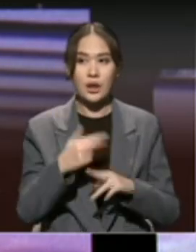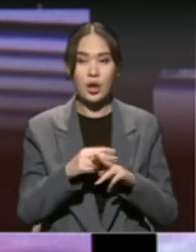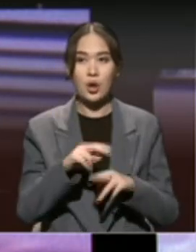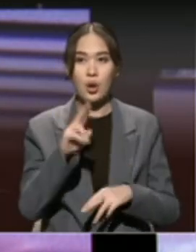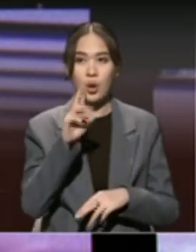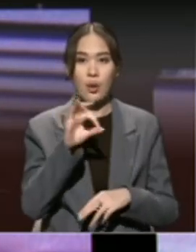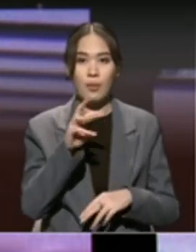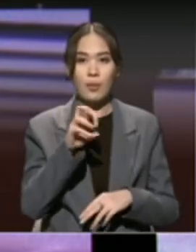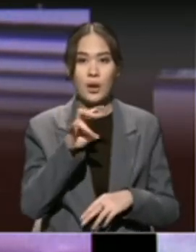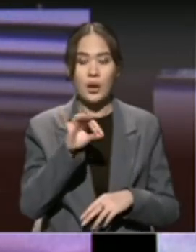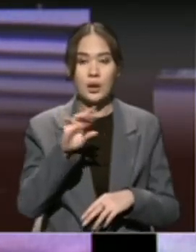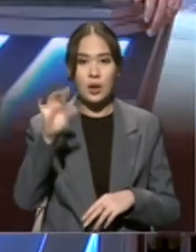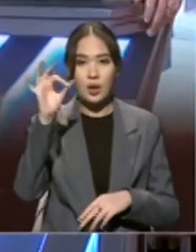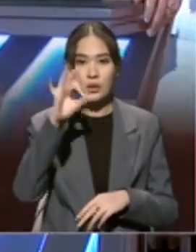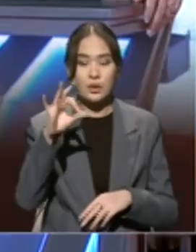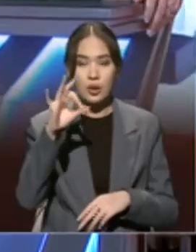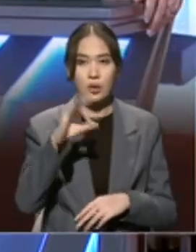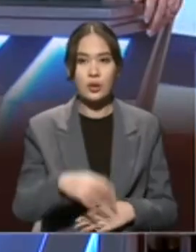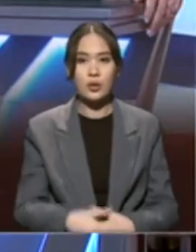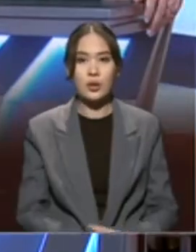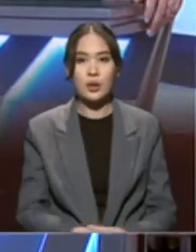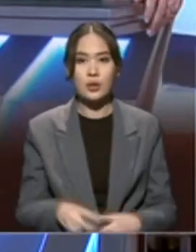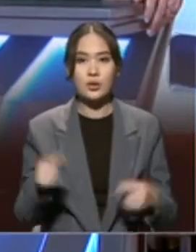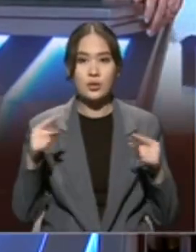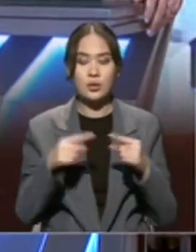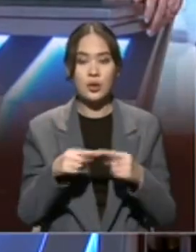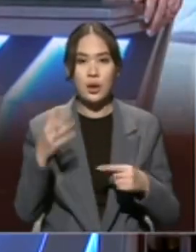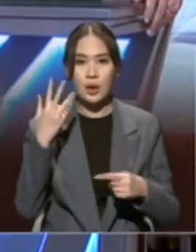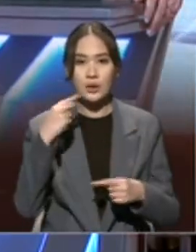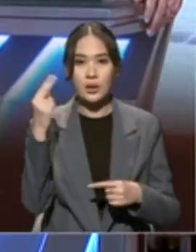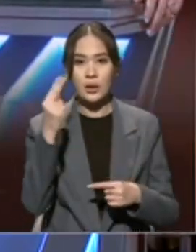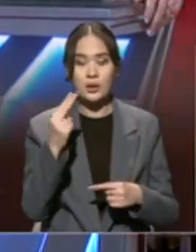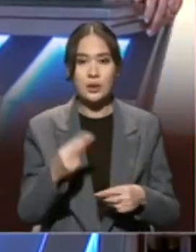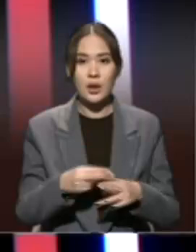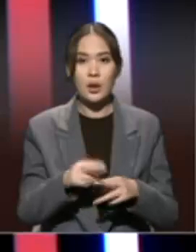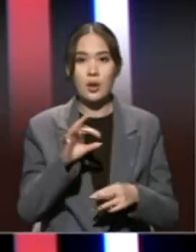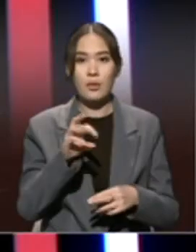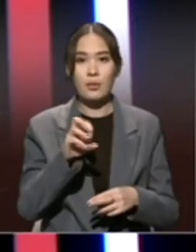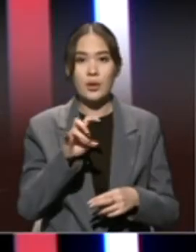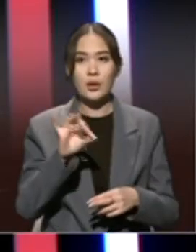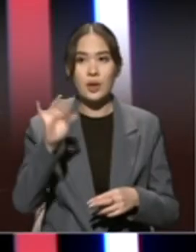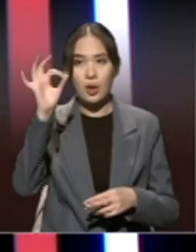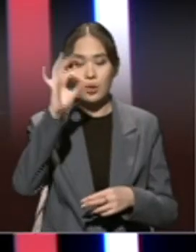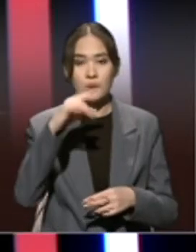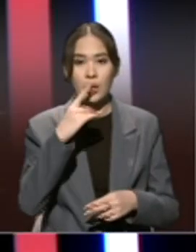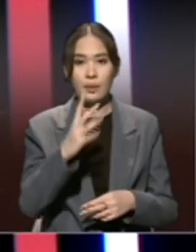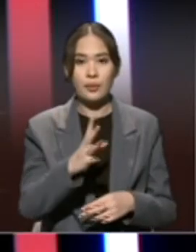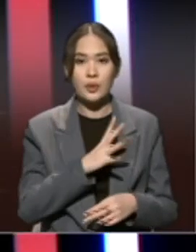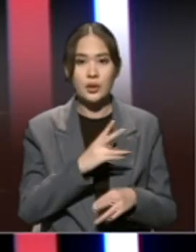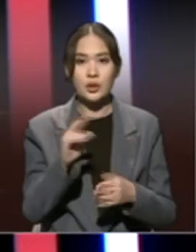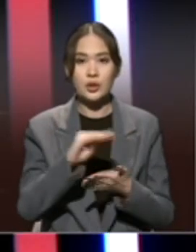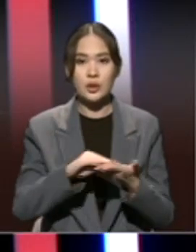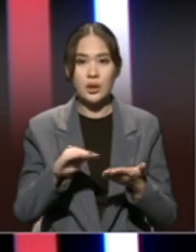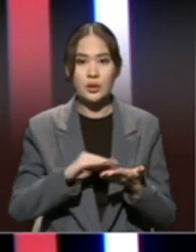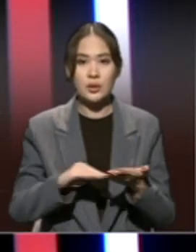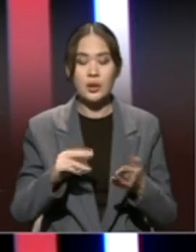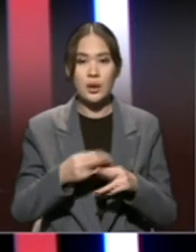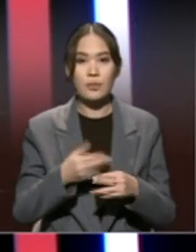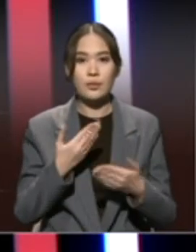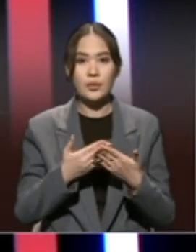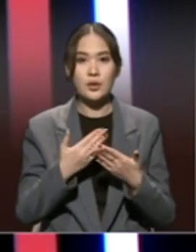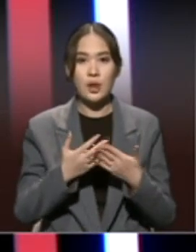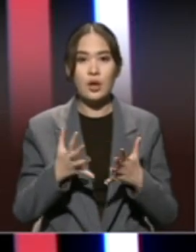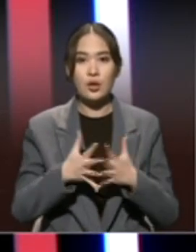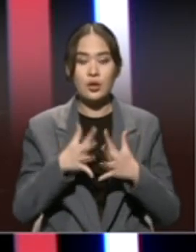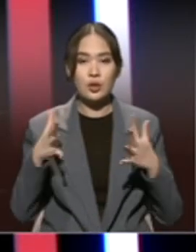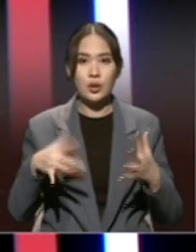компаниялары? Дәулет мырза, дәл осы Астанада енді компанияның атын айтпай ақ қояйық, осы жаңа ғана бізге жазып жатыр. Мысалға үлкен